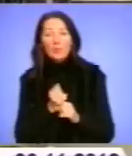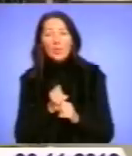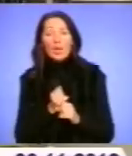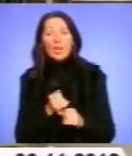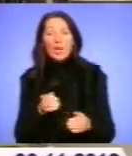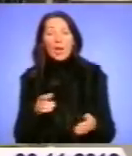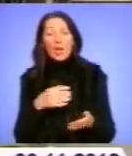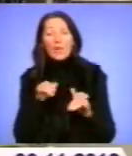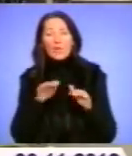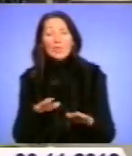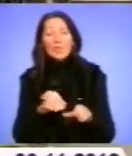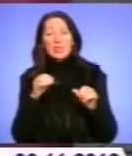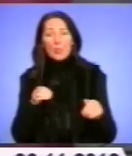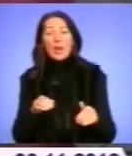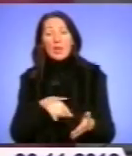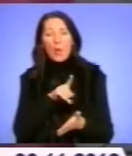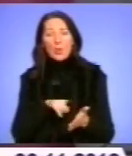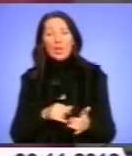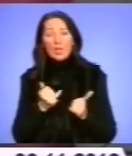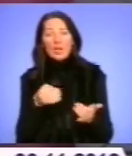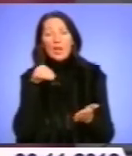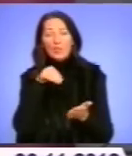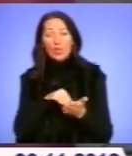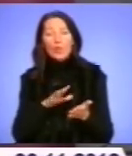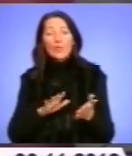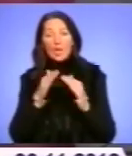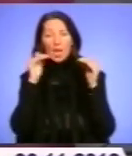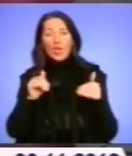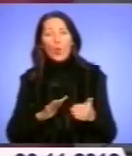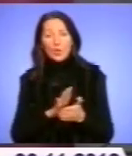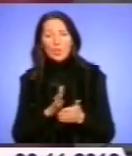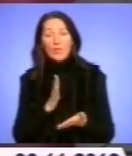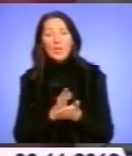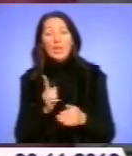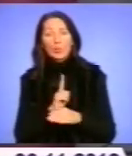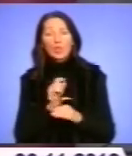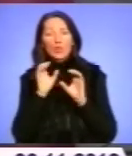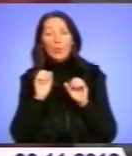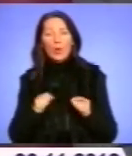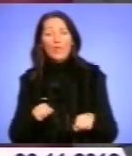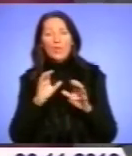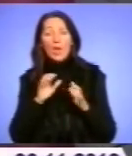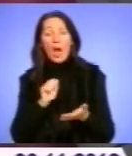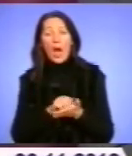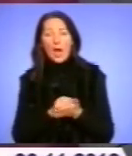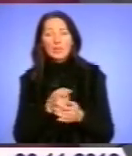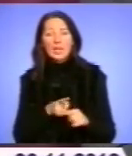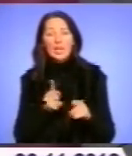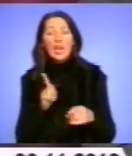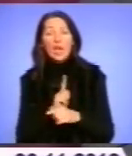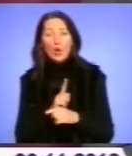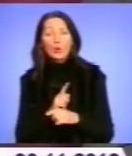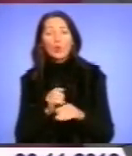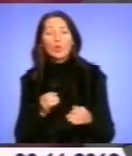питання для встановлення кіосків. На рівні держави є підзаконні нормативно-правові акти, які регулюють порядок видачі дозволу